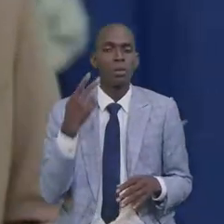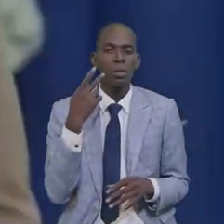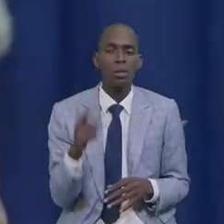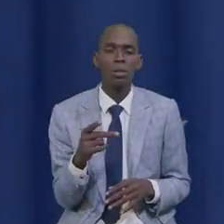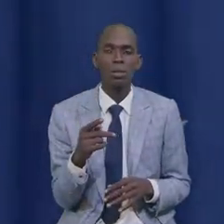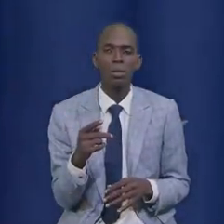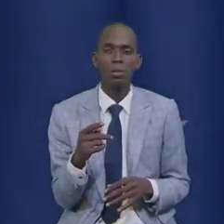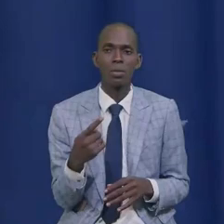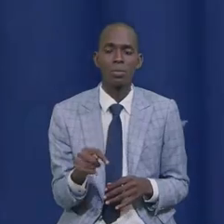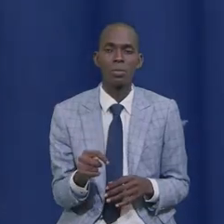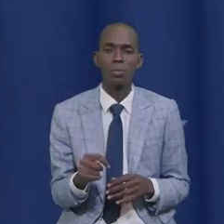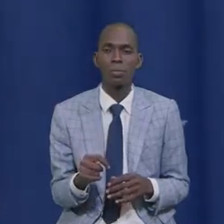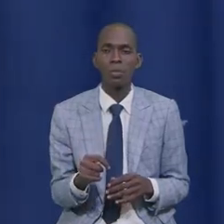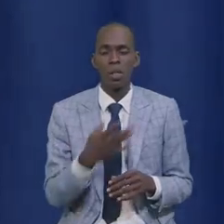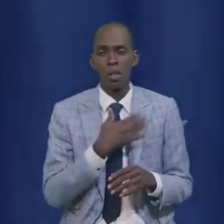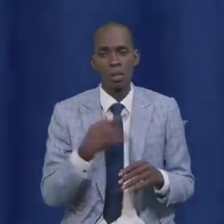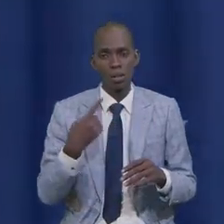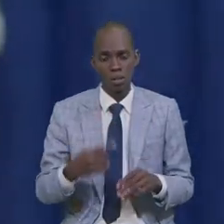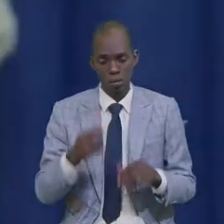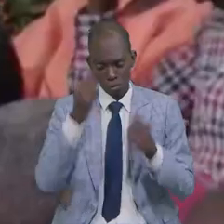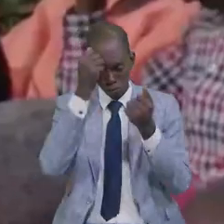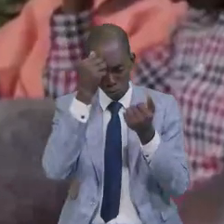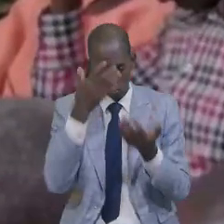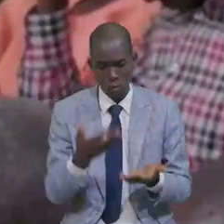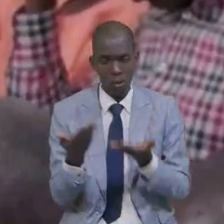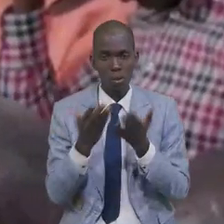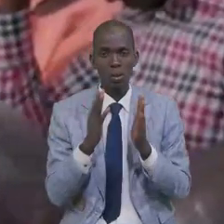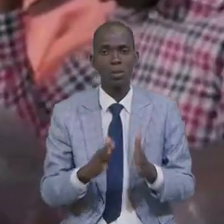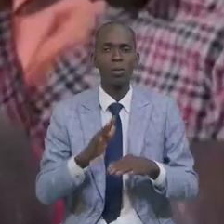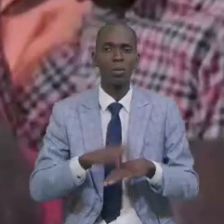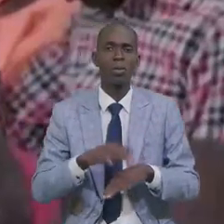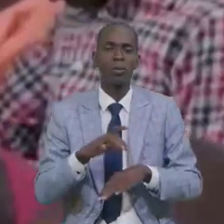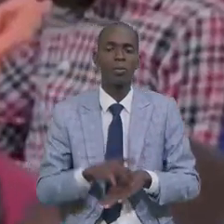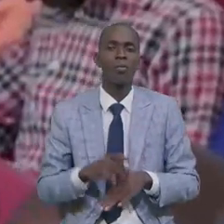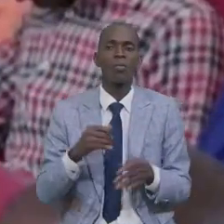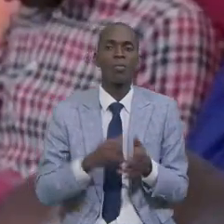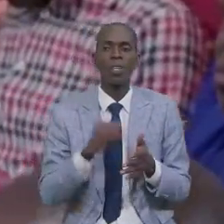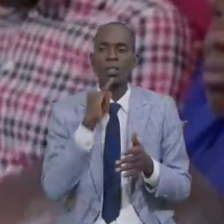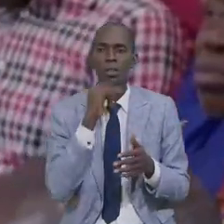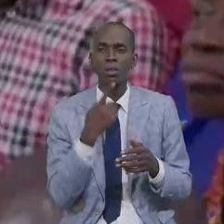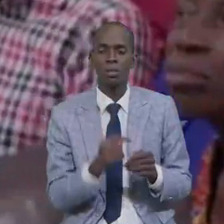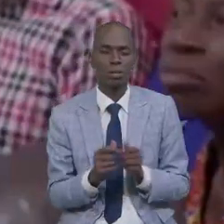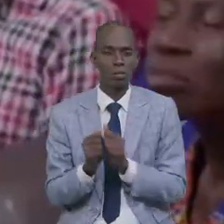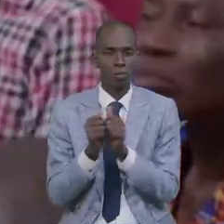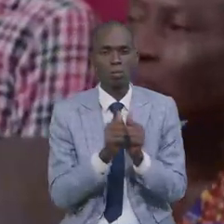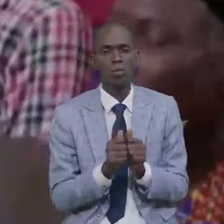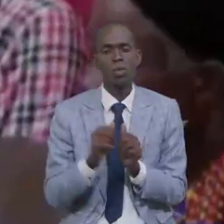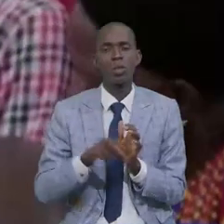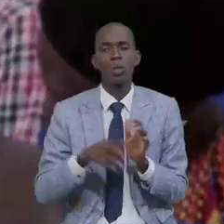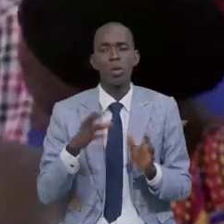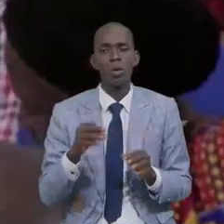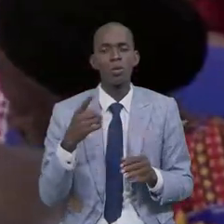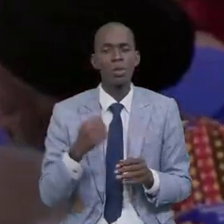du Dieu suprême du ciel et des serviteurs soumis de Dieu sur la terre. C'est une combinaison